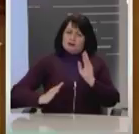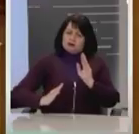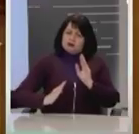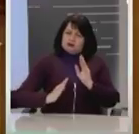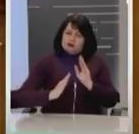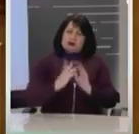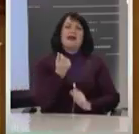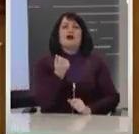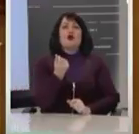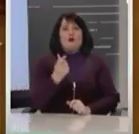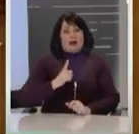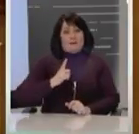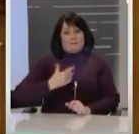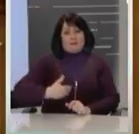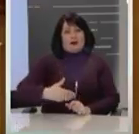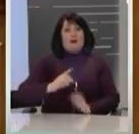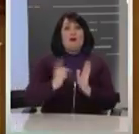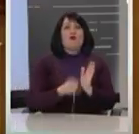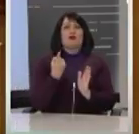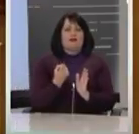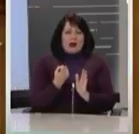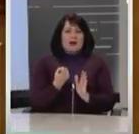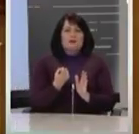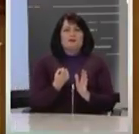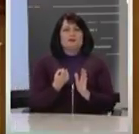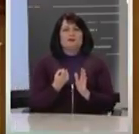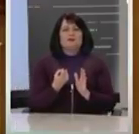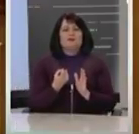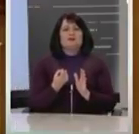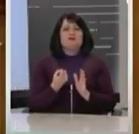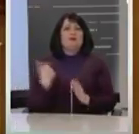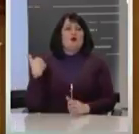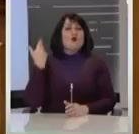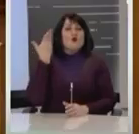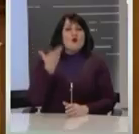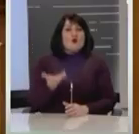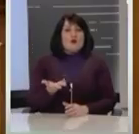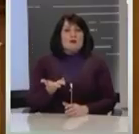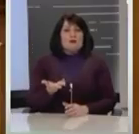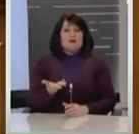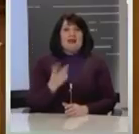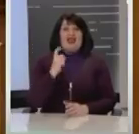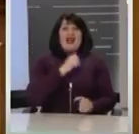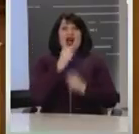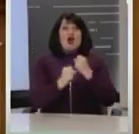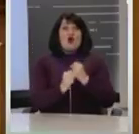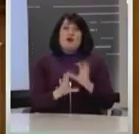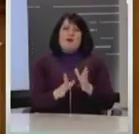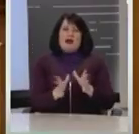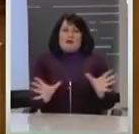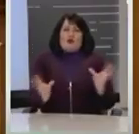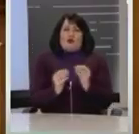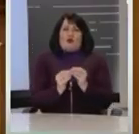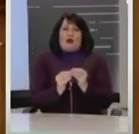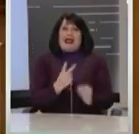η οικονομία αναμένεται να καταγράψει για πρώτη φορά μετά από σχεδόν μια δεκαετία ανάπτυξη κοντά